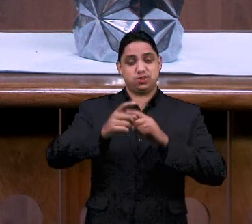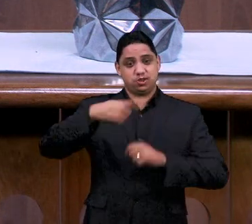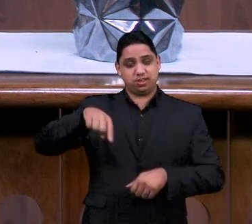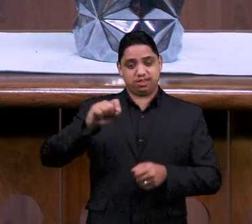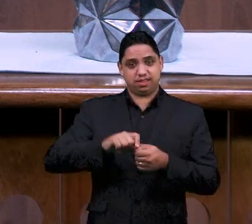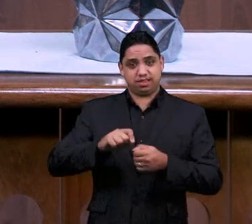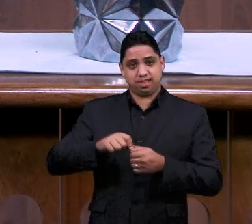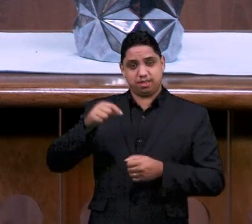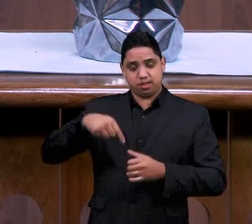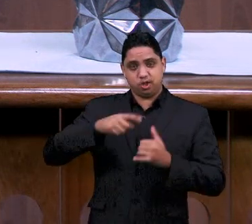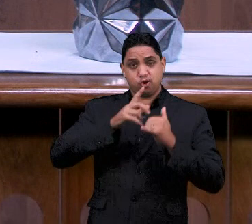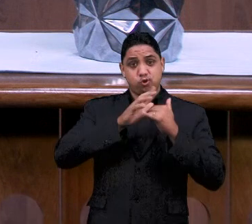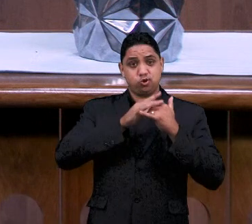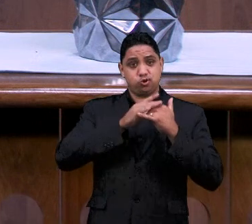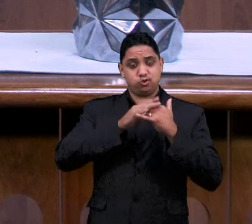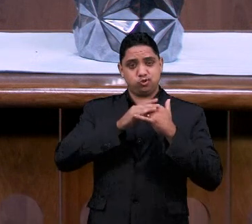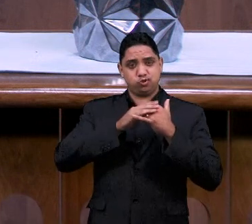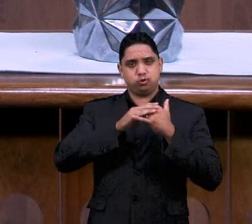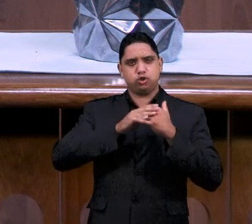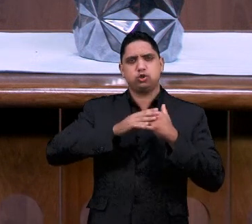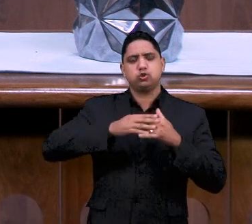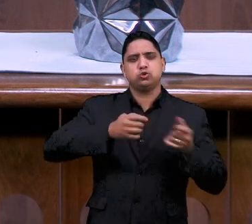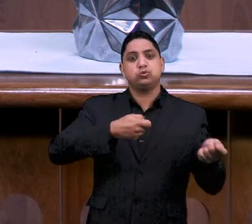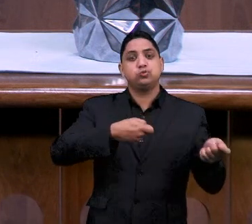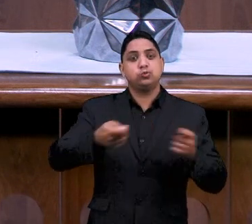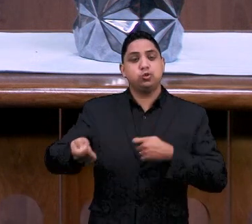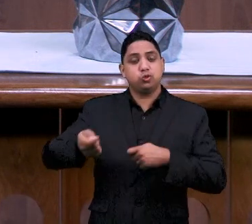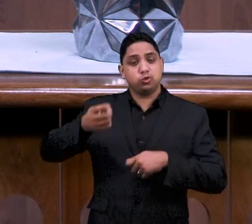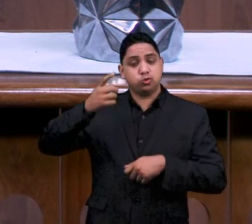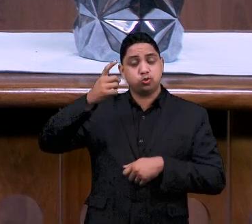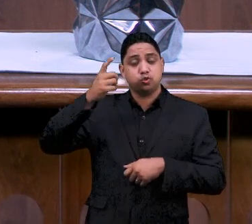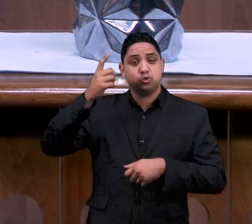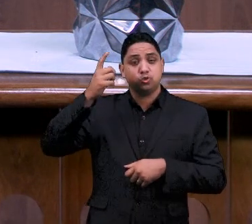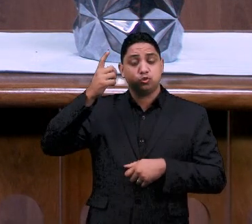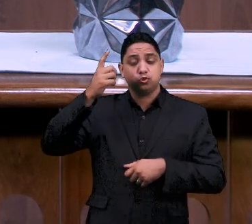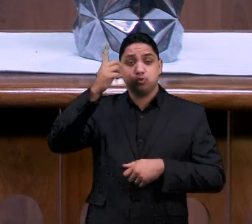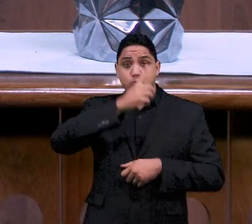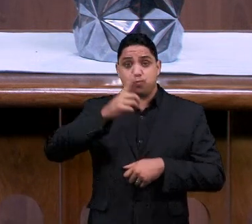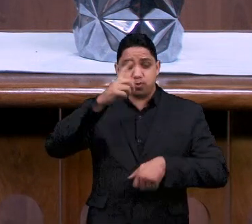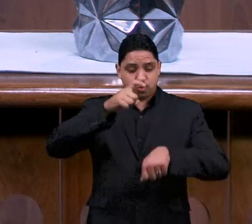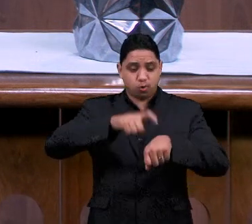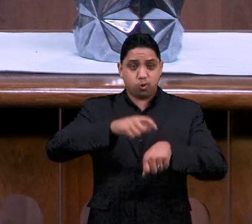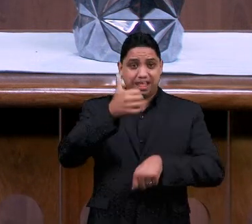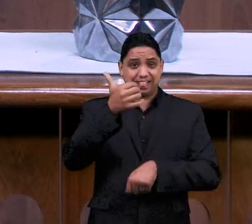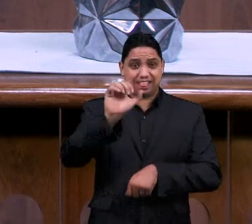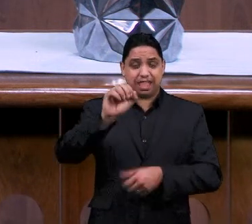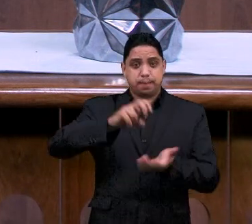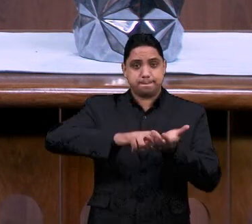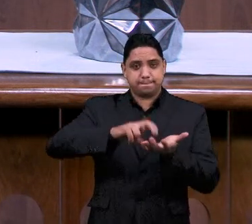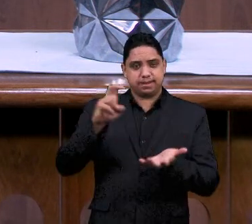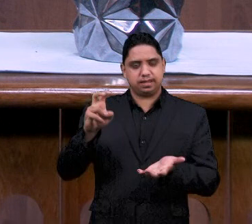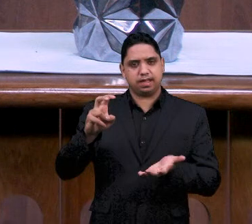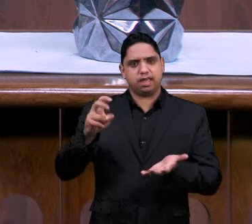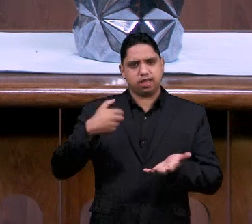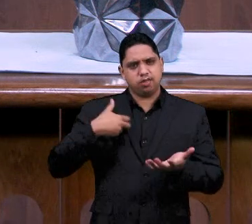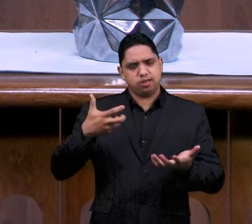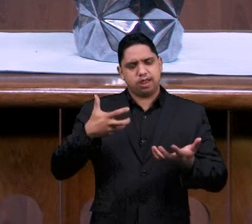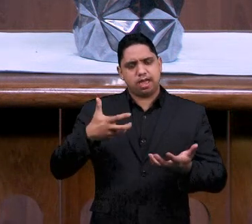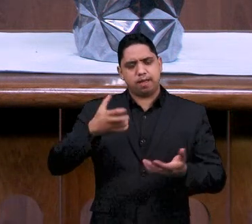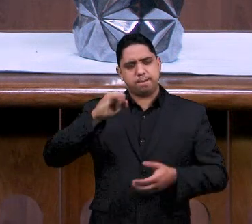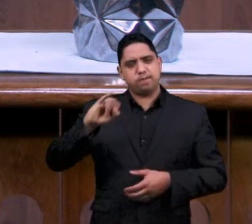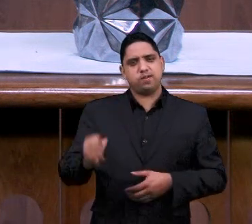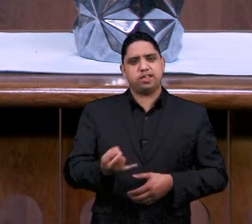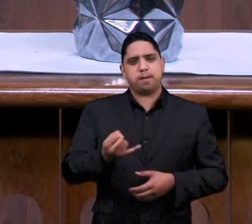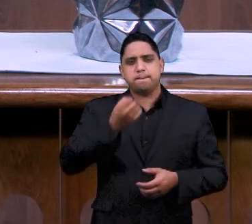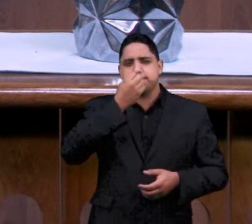notre canal YouTube et qui est publiée tous les dimanches à 10h du matin. Et je veux profiter pour donner